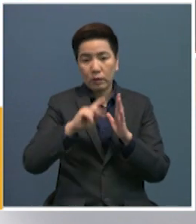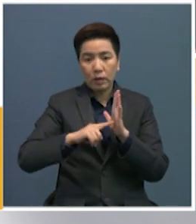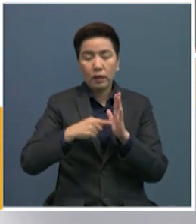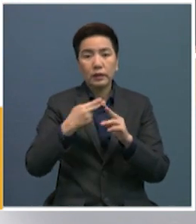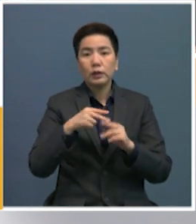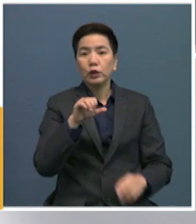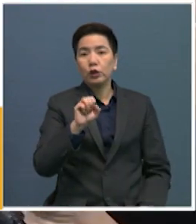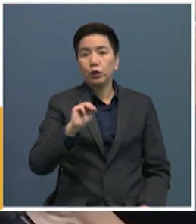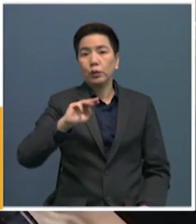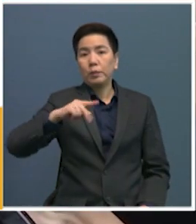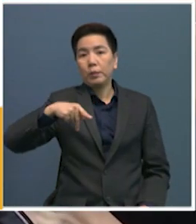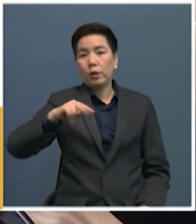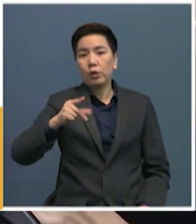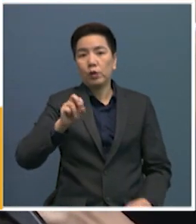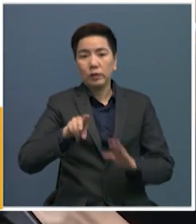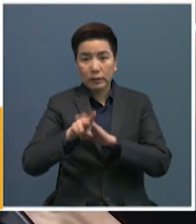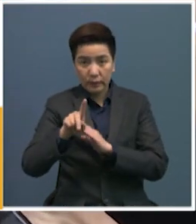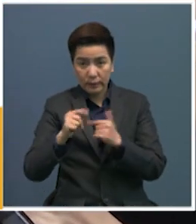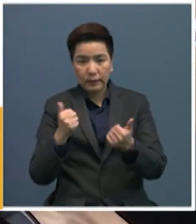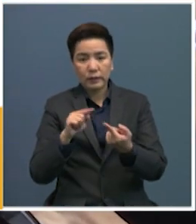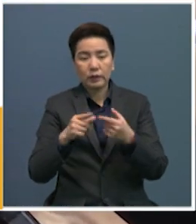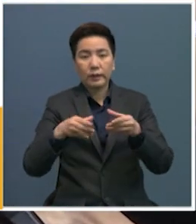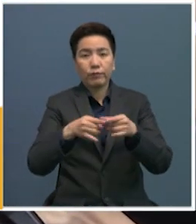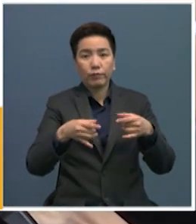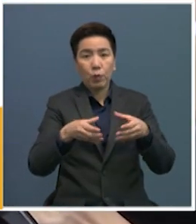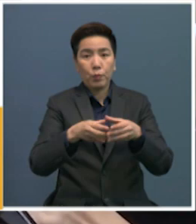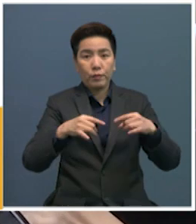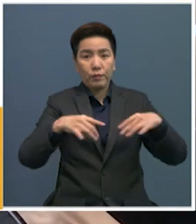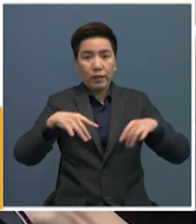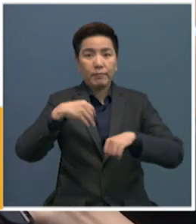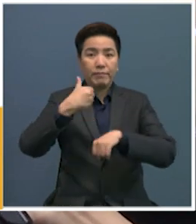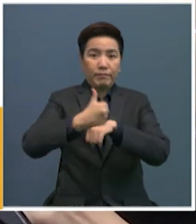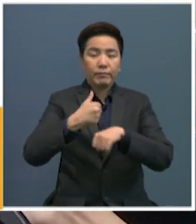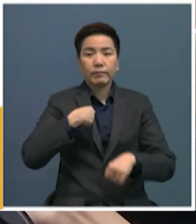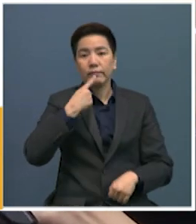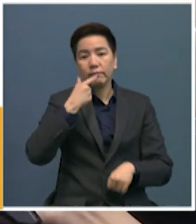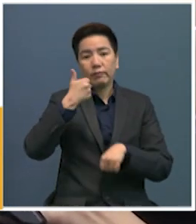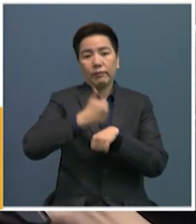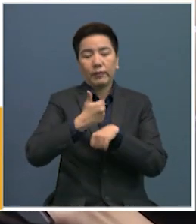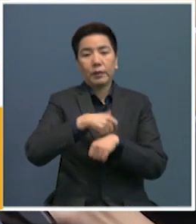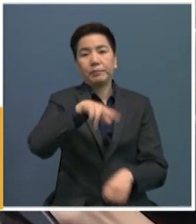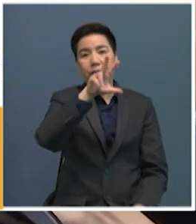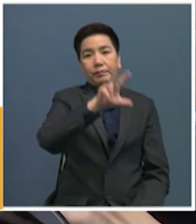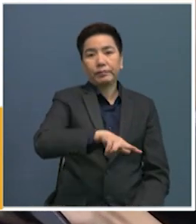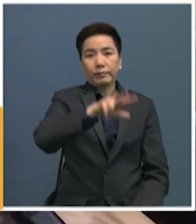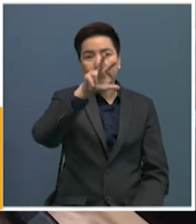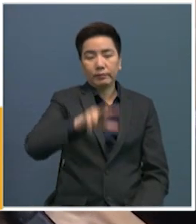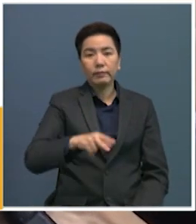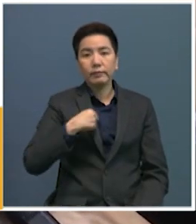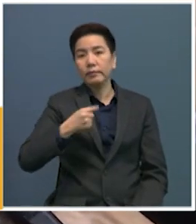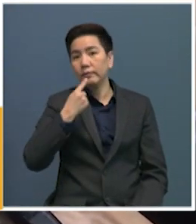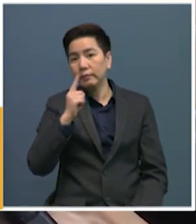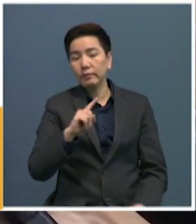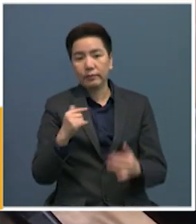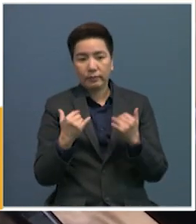กันที่ทางคุณสมพงษ์อมรวิวัฒน์กันก่อนค่ะผู้นำฝ่ายค้านในสภาผู้แทนราษฎรหัวหน้าพรรคเพื่อไทยก็มีการ